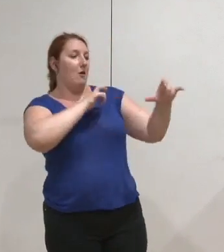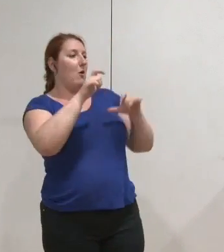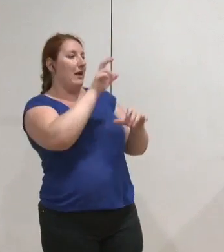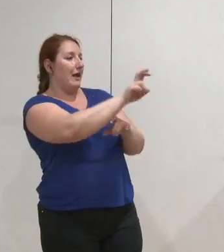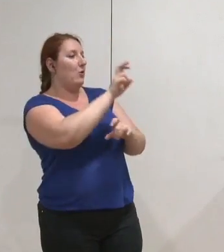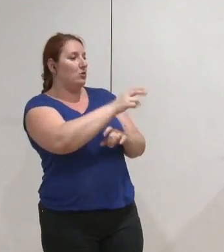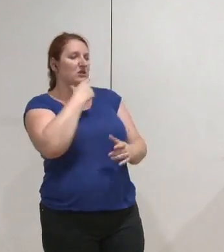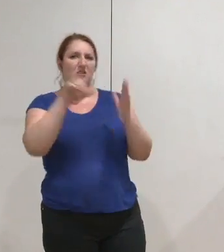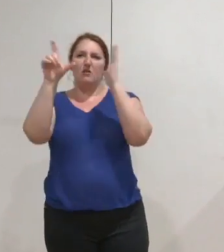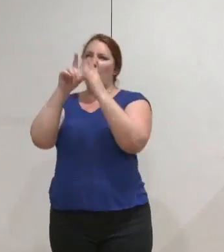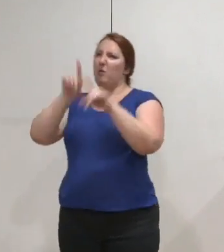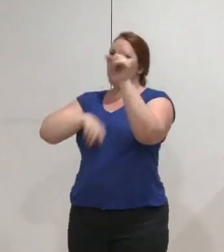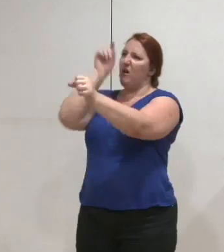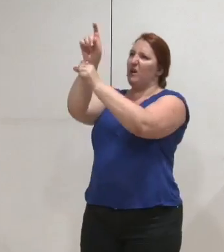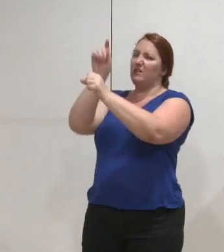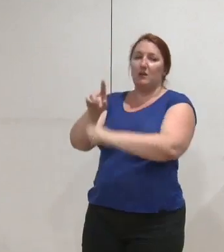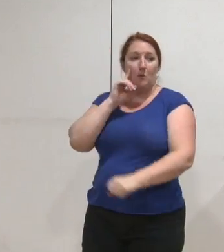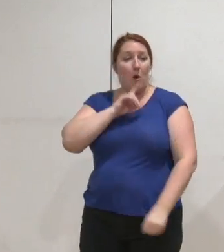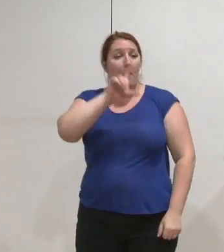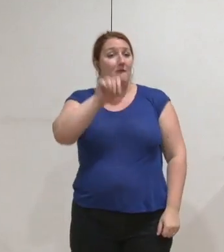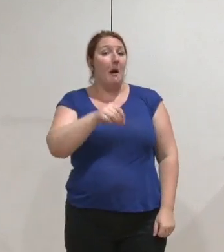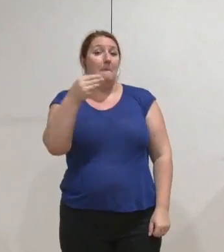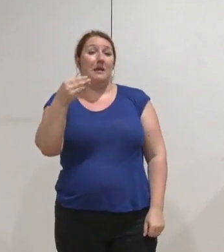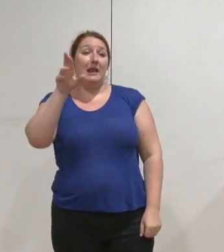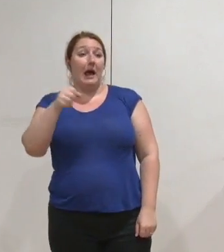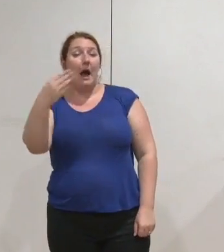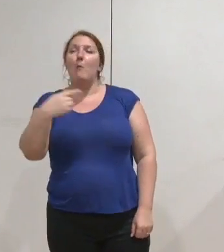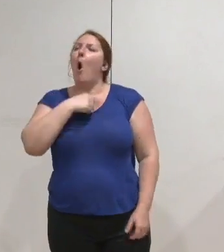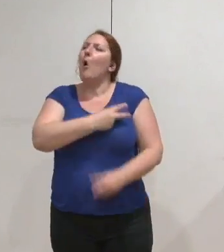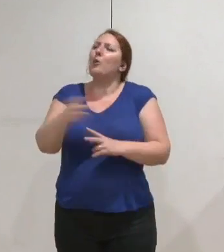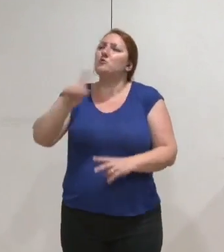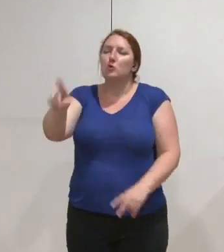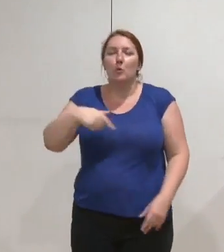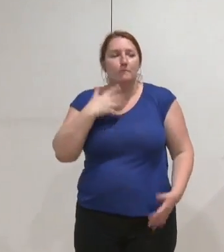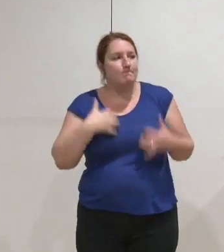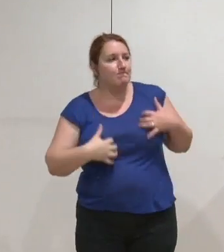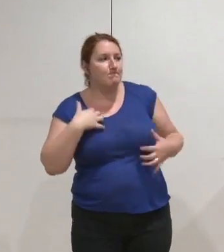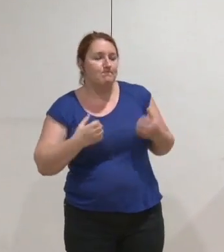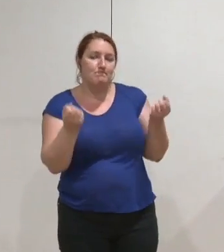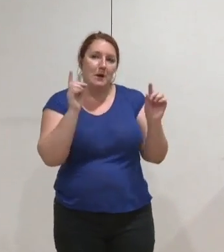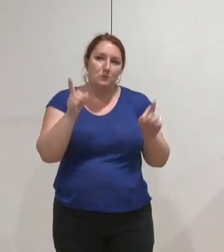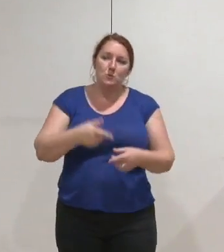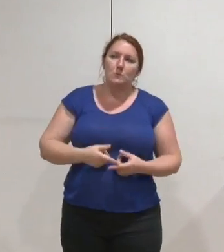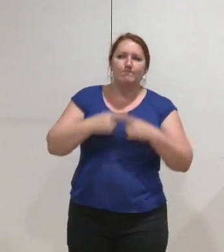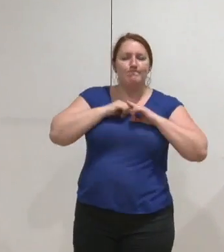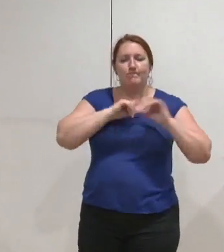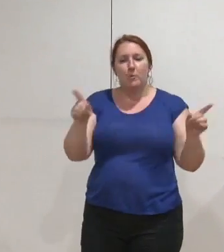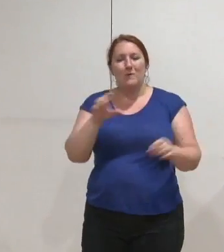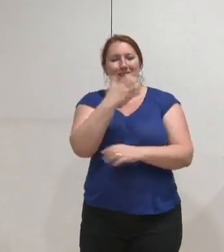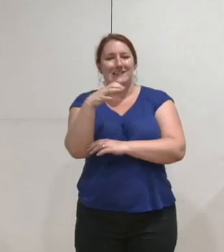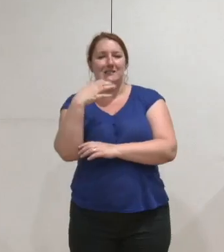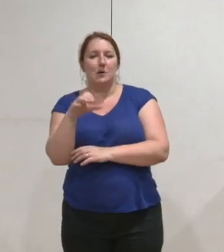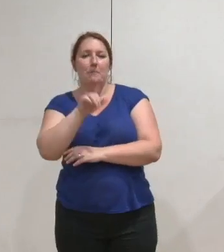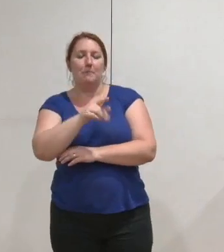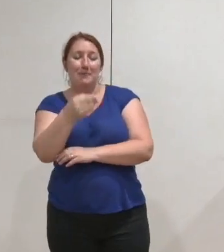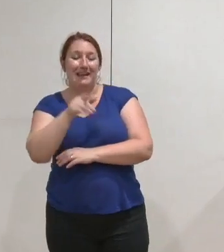lois bah oui parce que si on vous dit que 20 mm c'est pas dangereux vous allez dire j'en suis pas sûr si on vous dit que 500 mg de nitrate dans